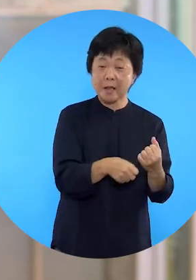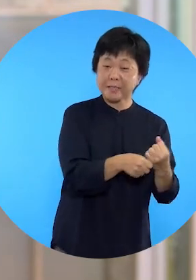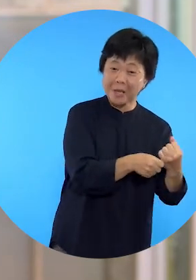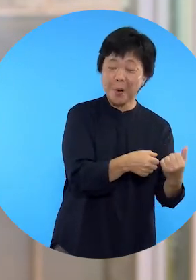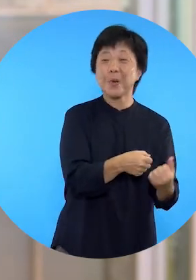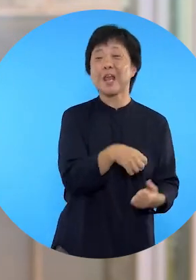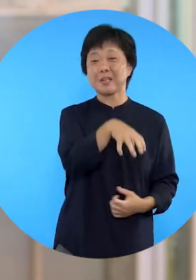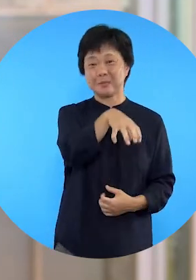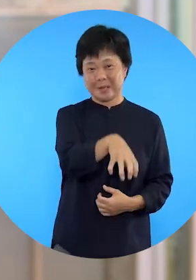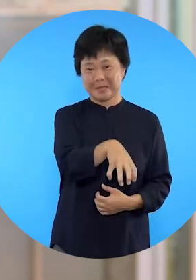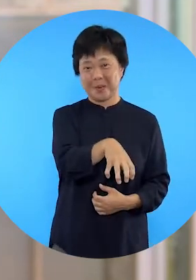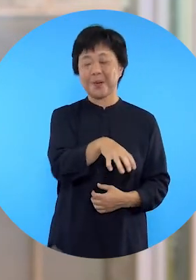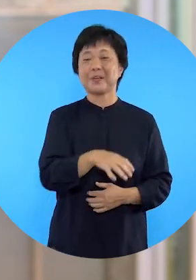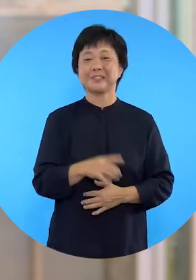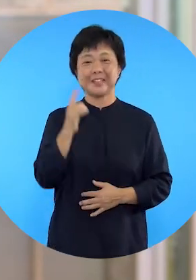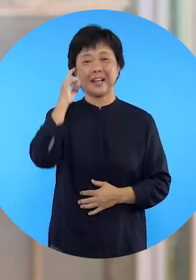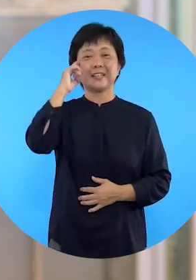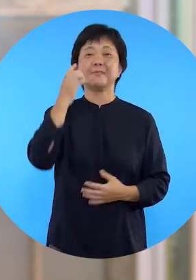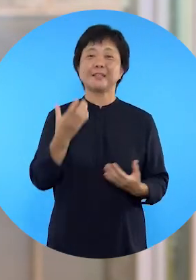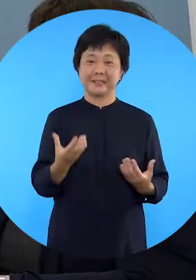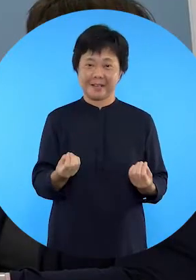る存在であることを感じました。